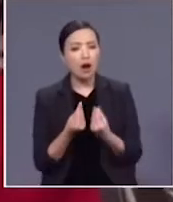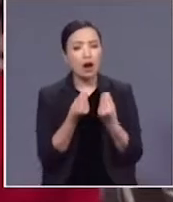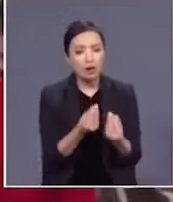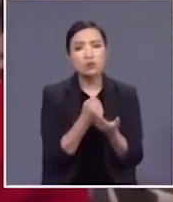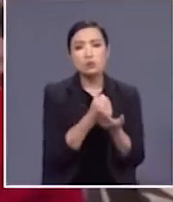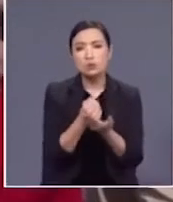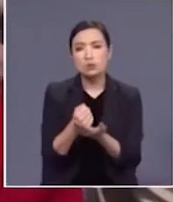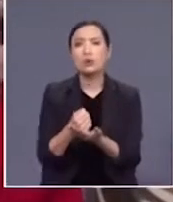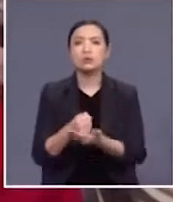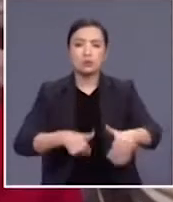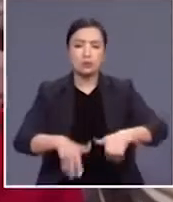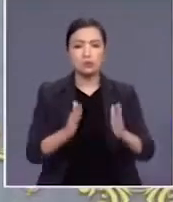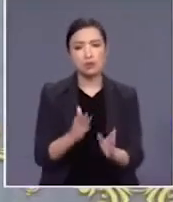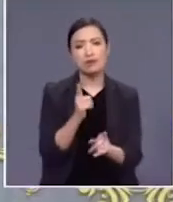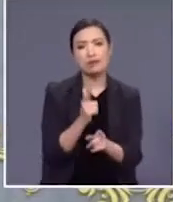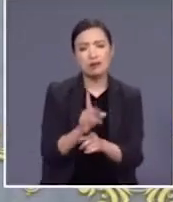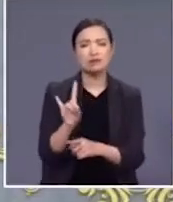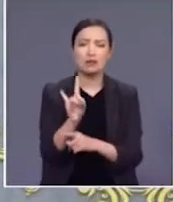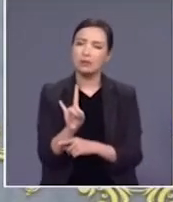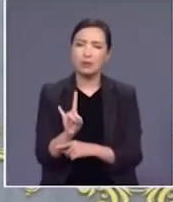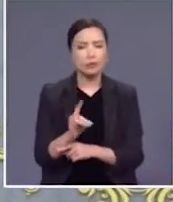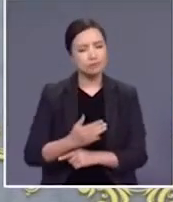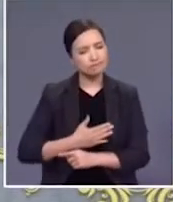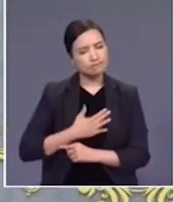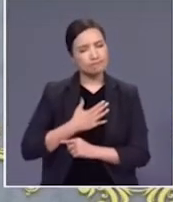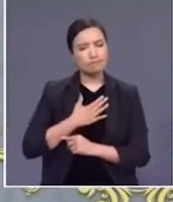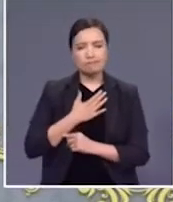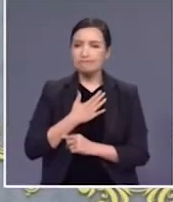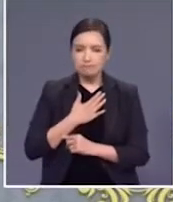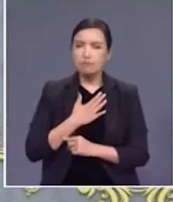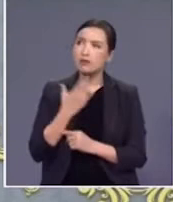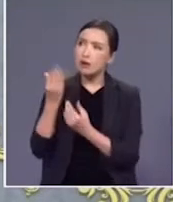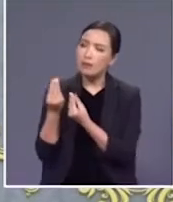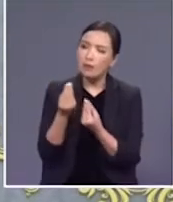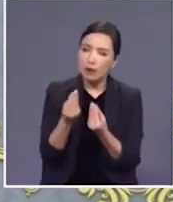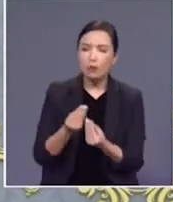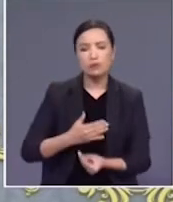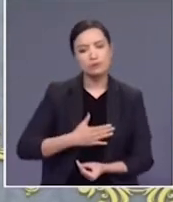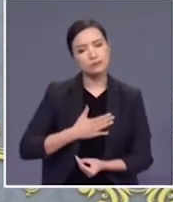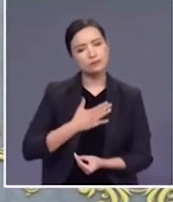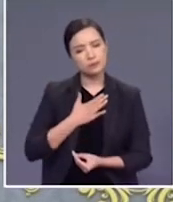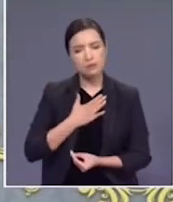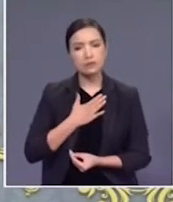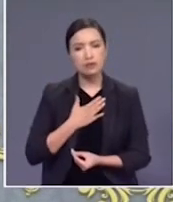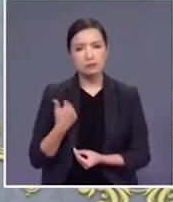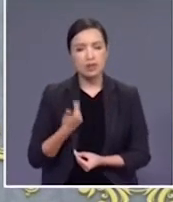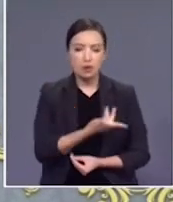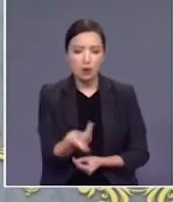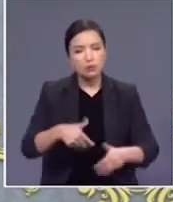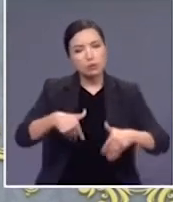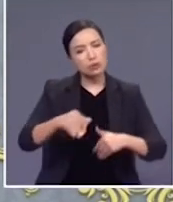ประสบอุทกภัยอีกด้วยยังความซาบซึ้งในพระมหากรุณาธิคุณและความปลื้มปิติแก่ราษฎรผู้ประสบอุทกภัยเป็นล้น